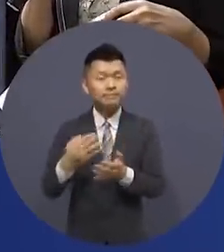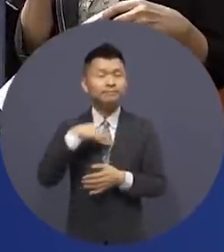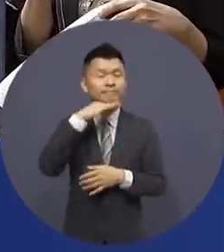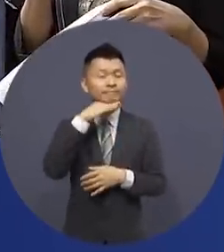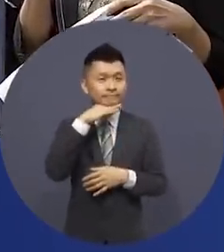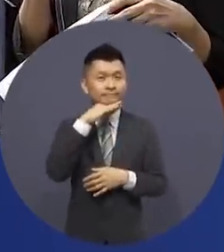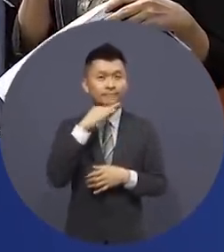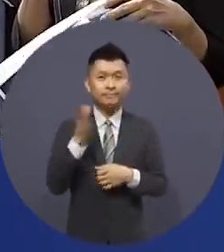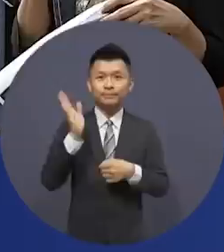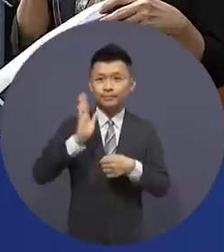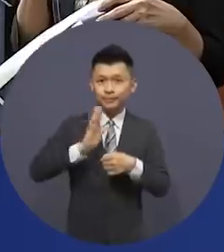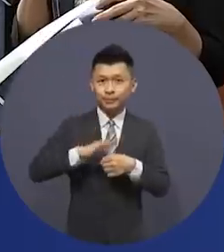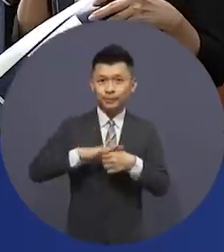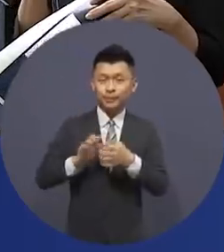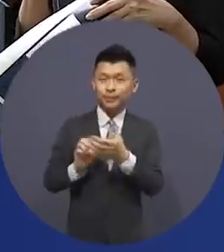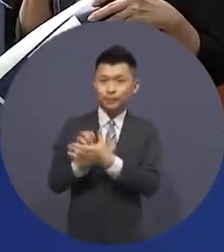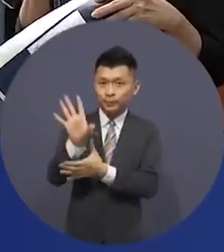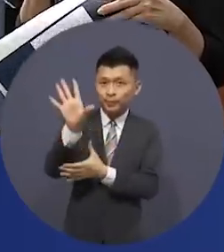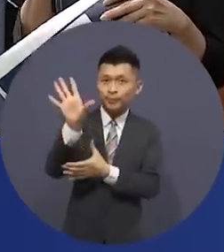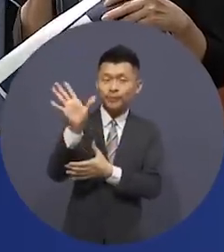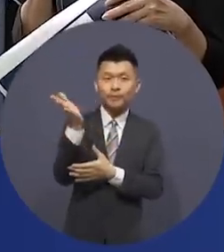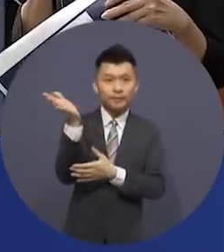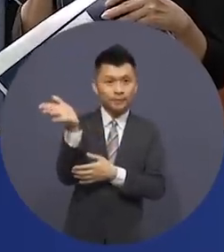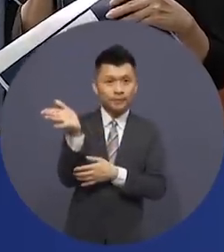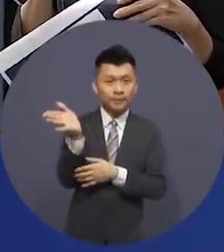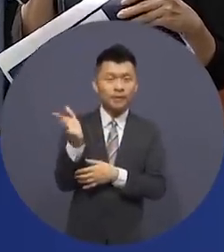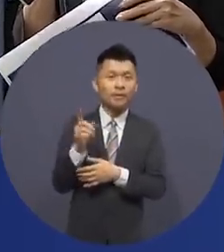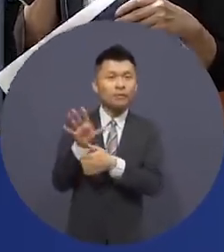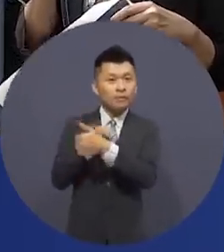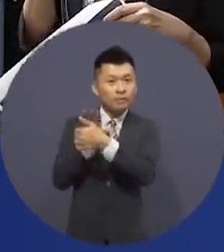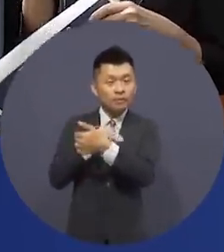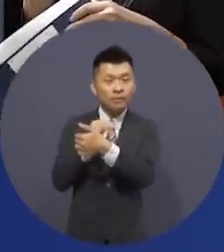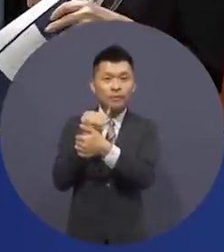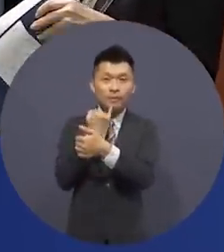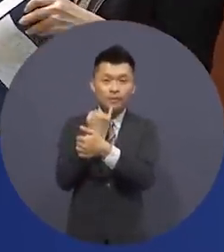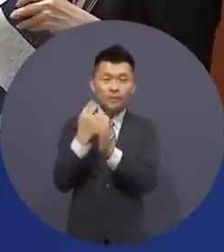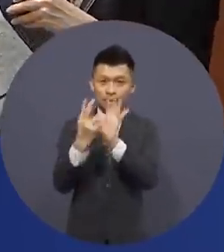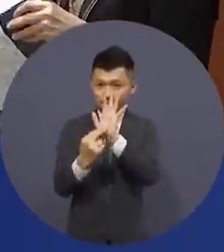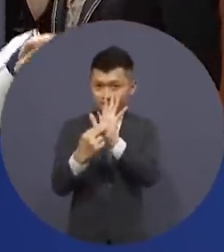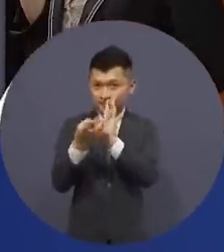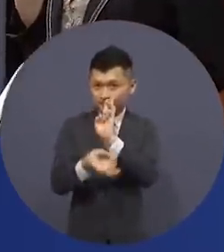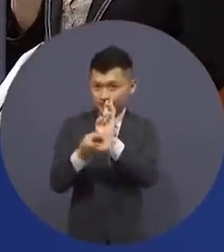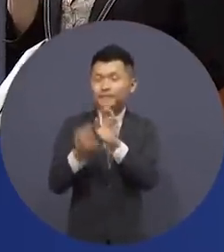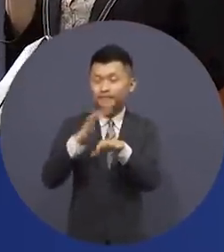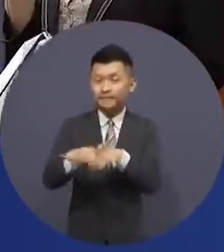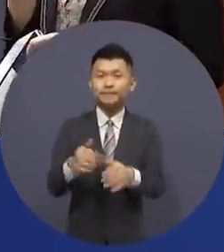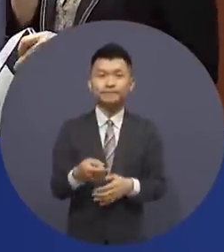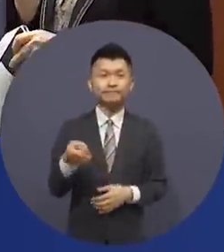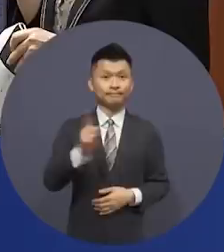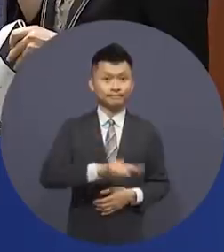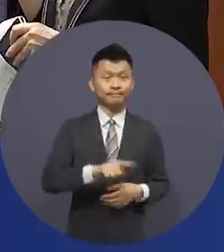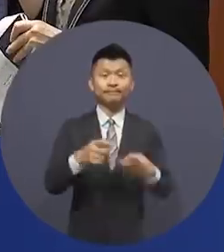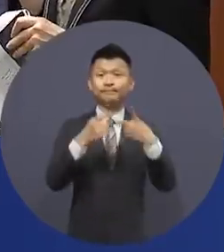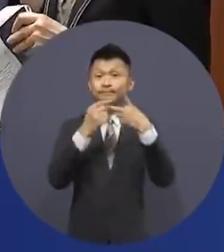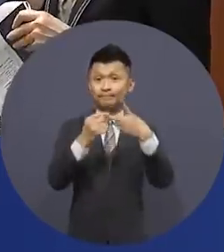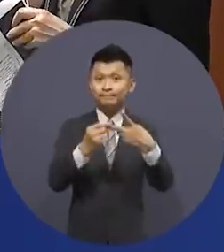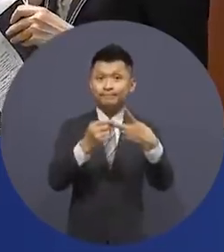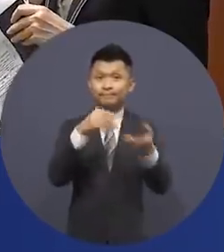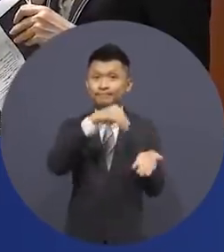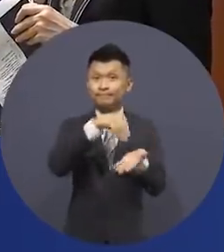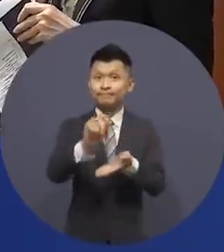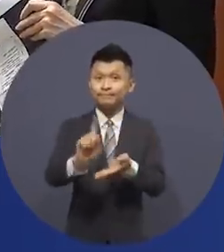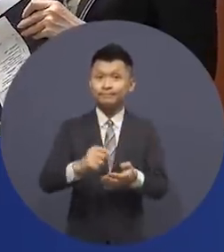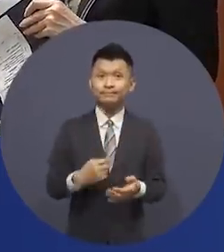在后头的有一张会做一张那个范例的，跟大家仔细的解说。那第二个大家必须要带的就是所谓